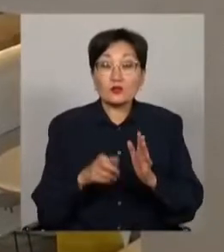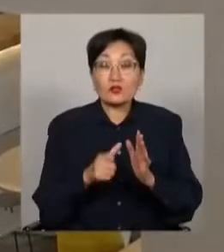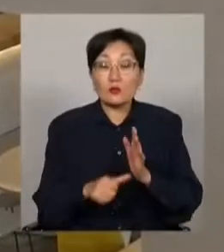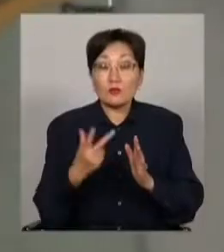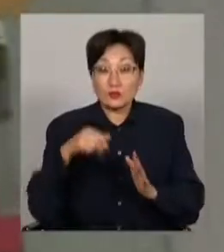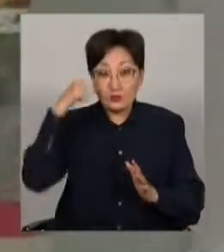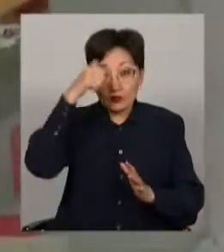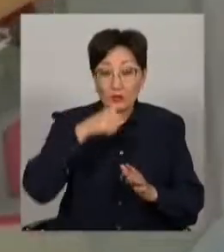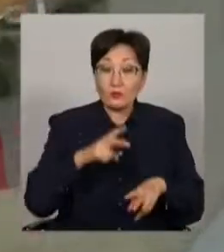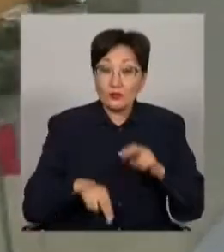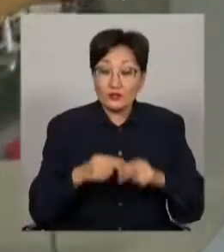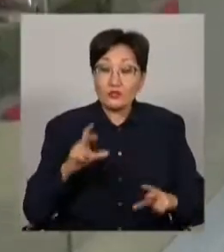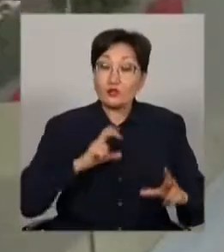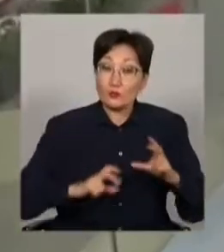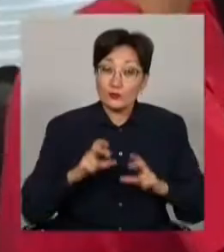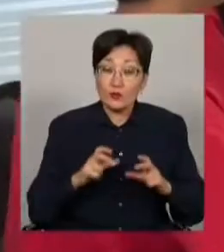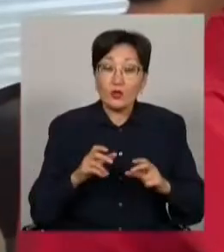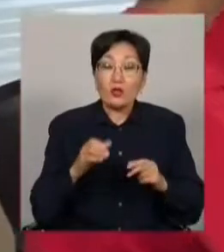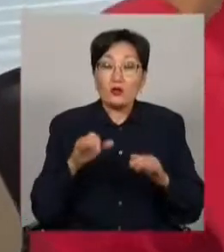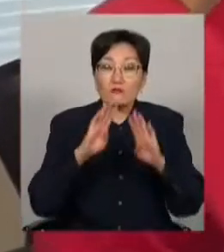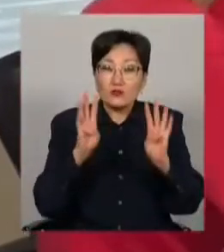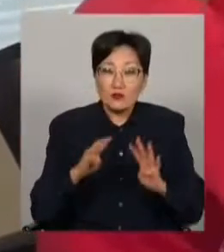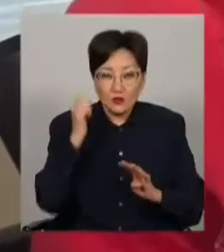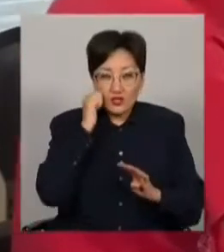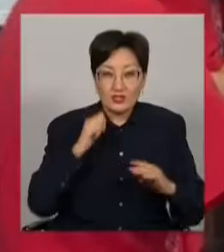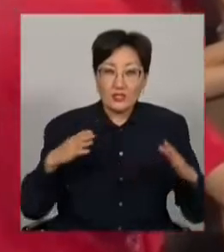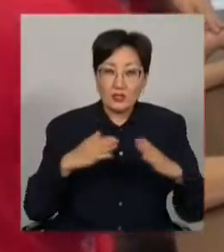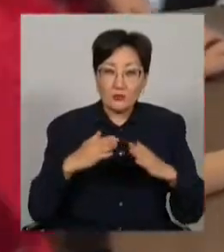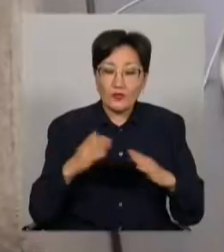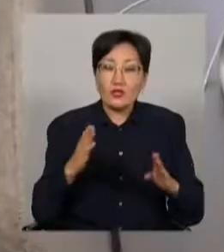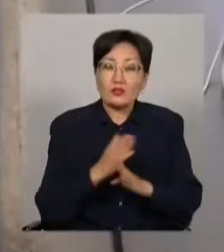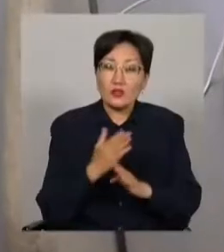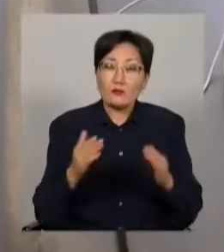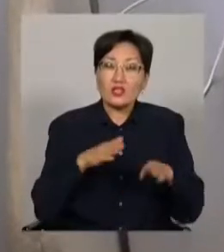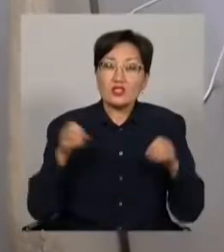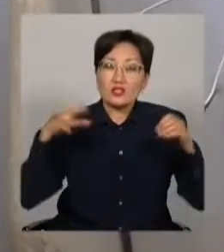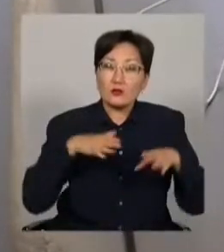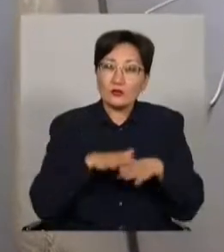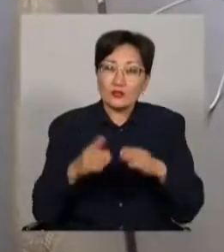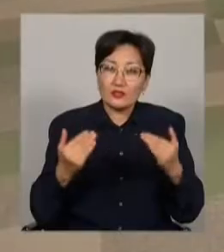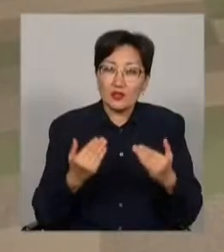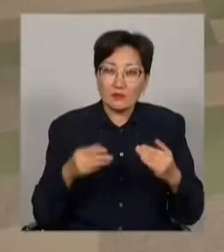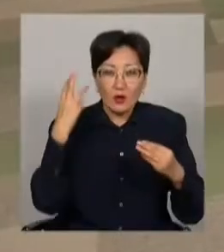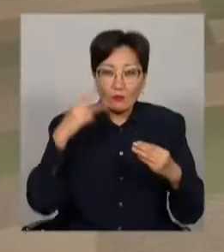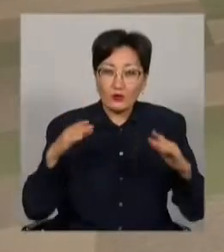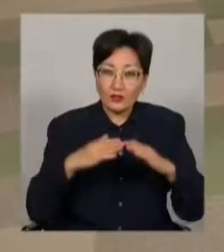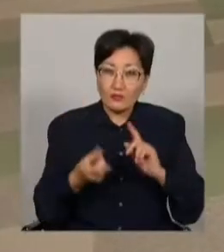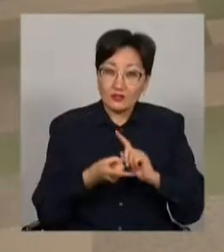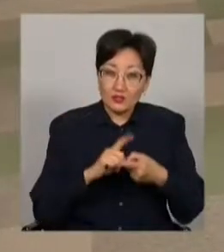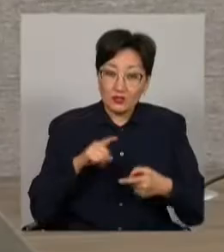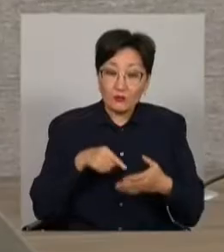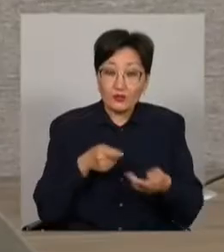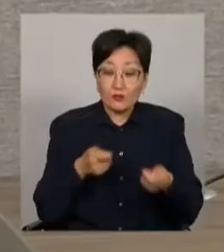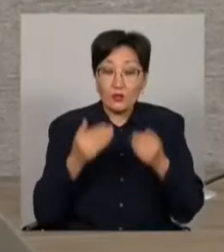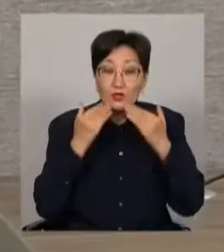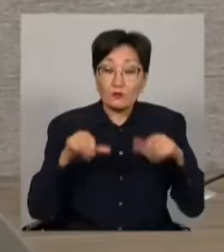В 1963 жылы негізі қаланған университет сұр ескірген ғимараттан табиғи жарыққа толы заманауи кеңістікке айналған. Мегаполис басшысы